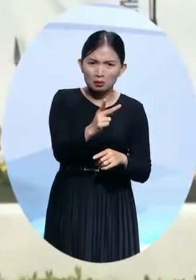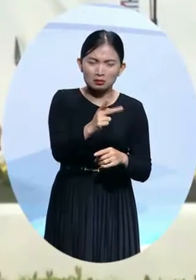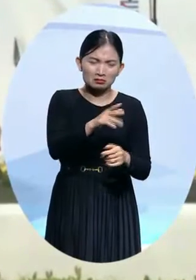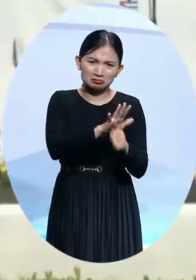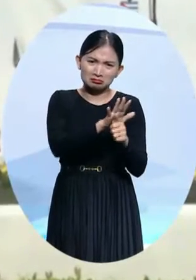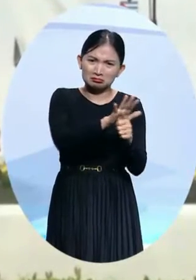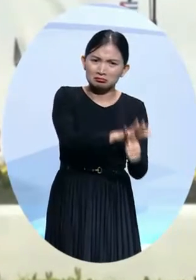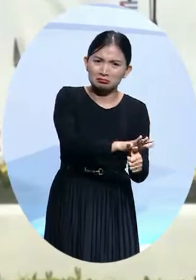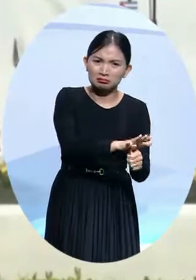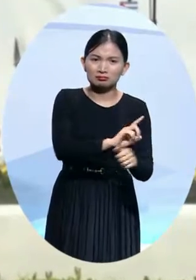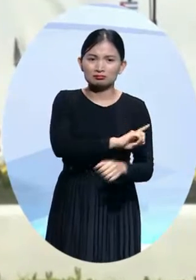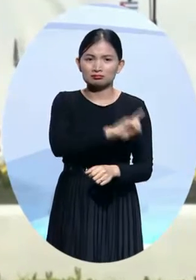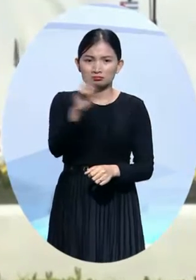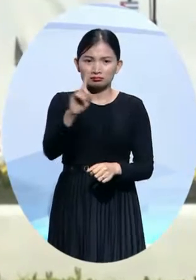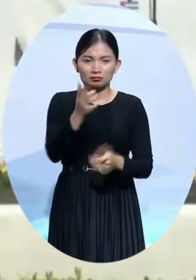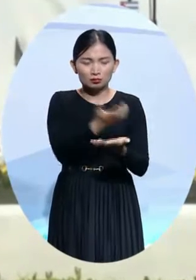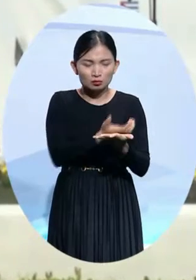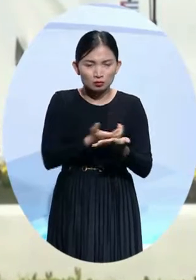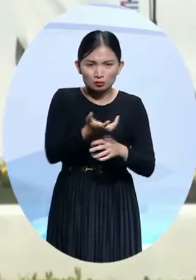đang cố gắng đạt được những điều đó.